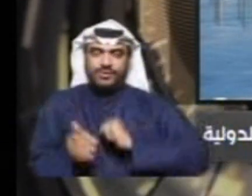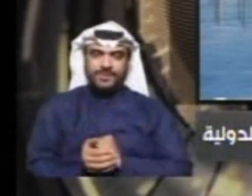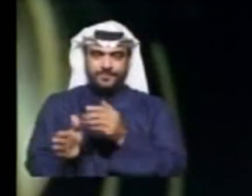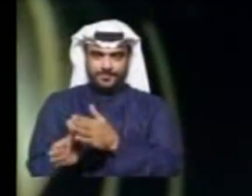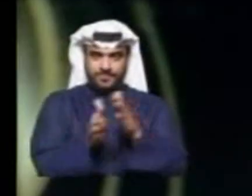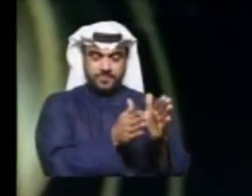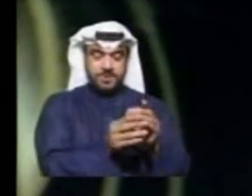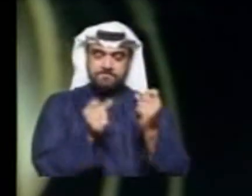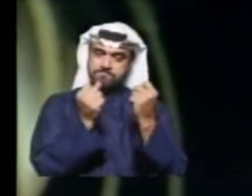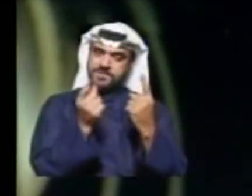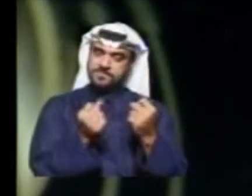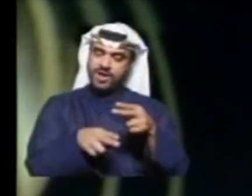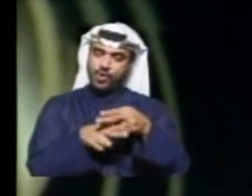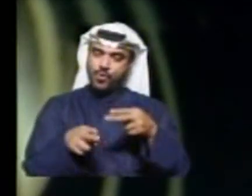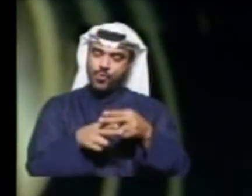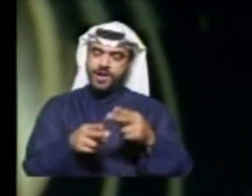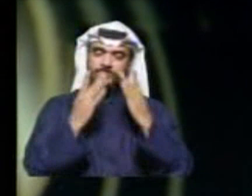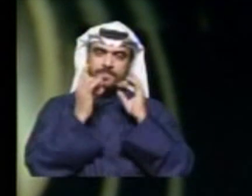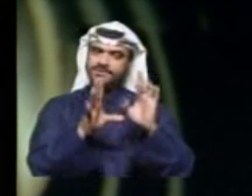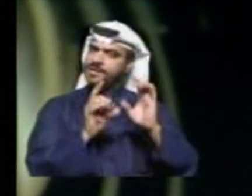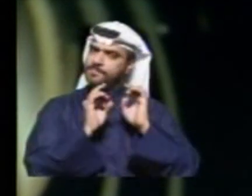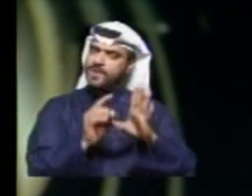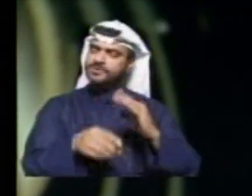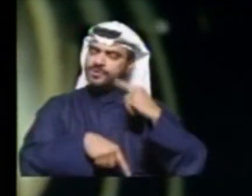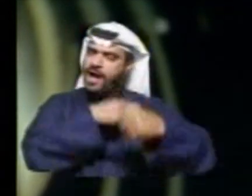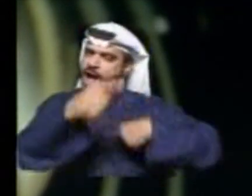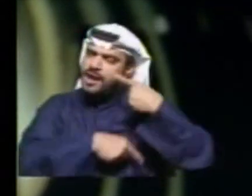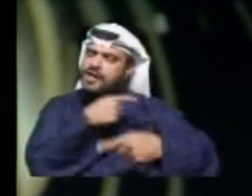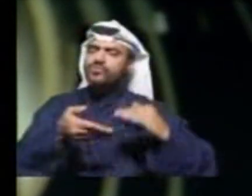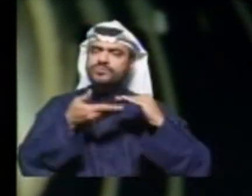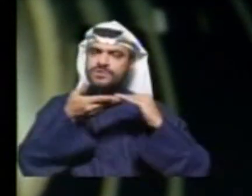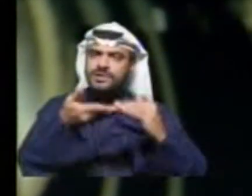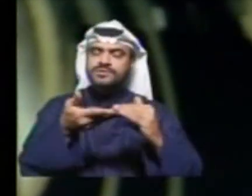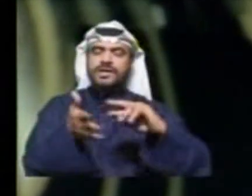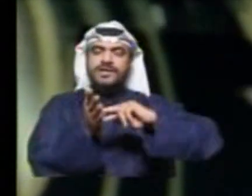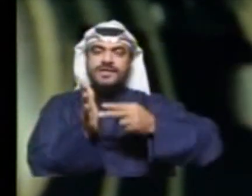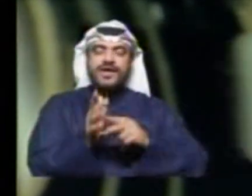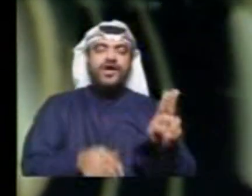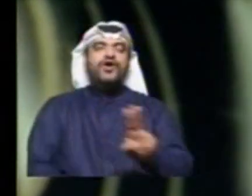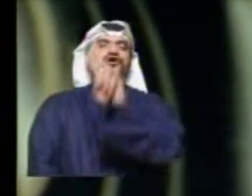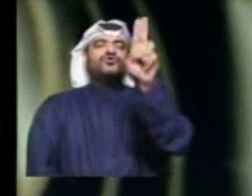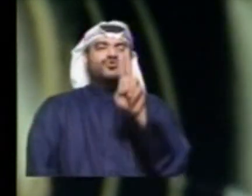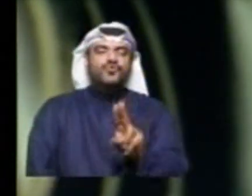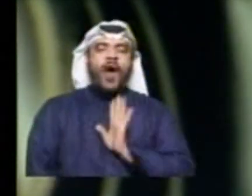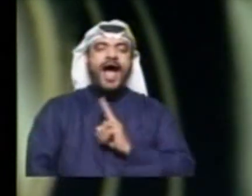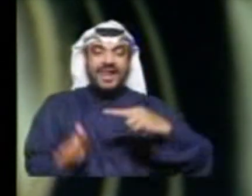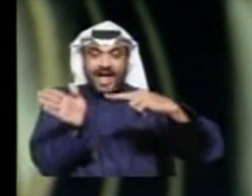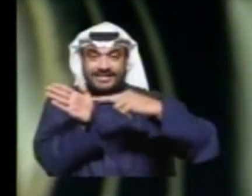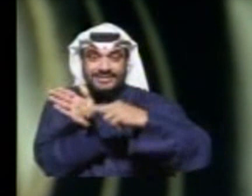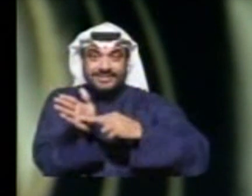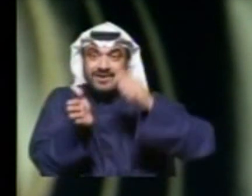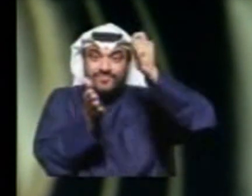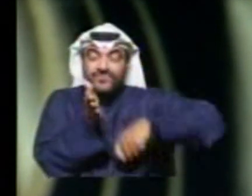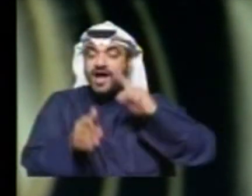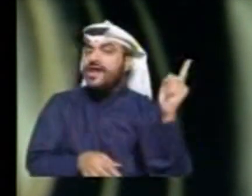بمستغرب سعادة السفير على دولة الكويت في العمل في المجال الإنساني، ولكن ما هي ردود الأفعال في مع صدور هذا